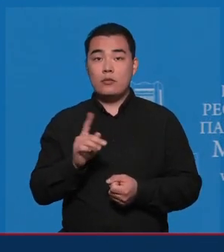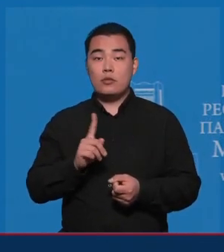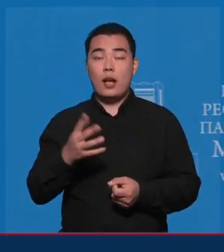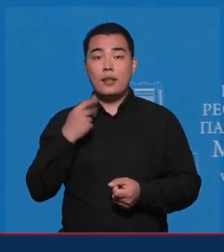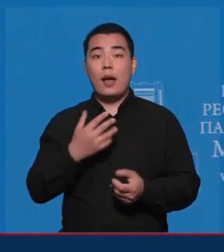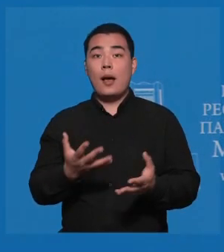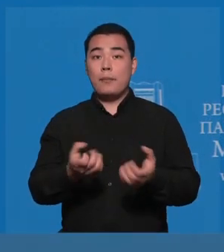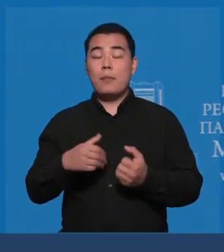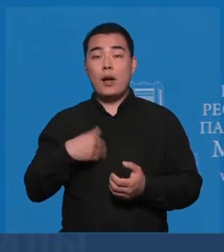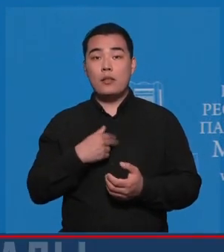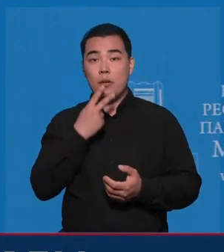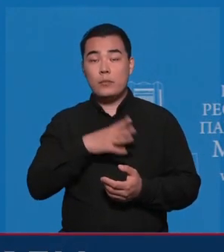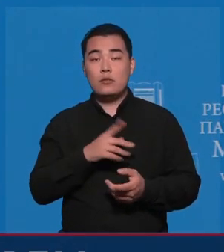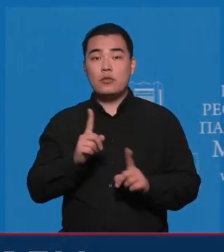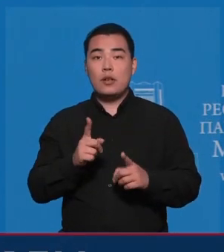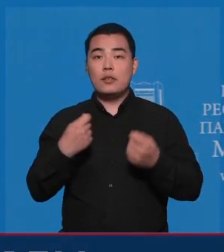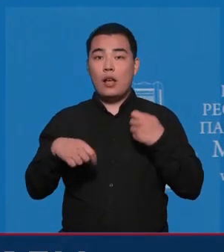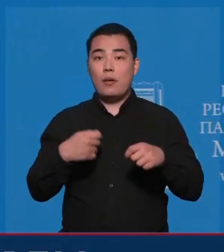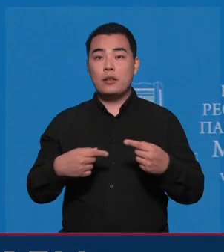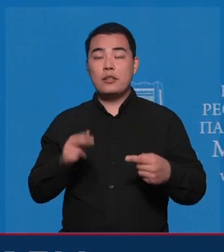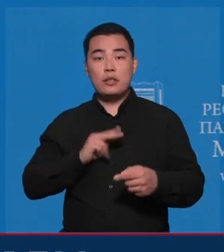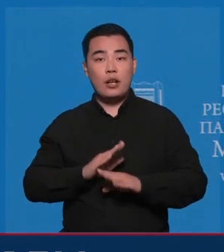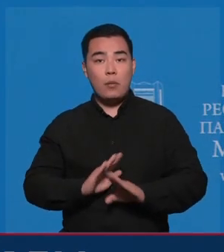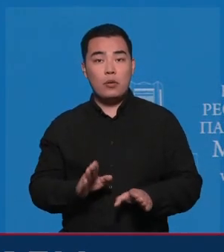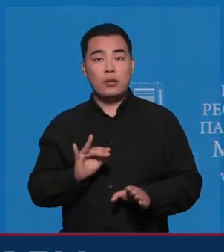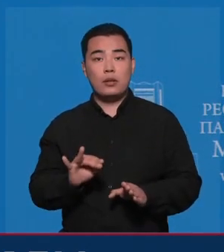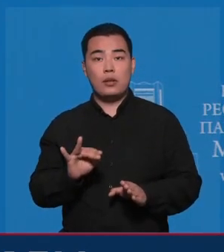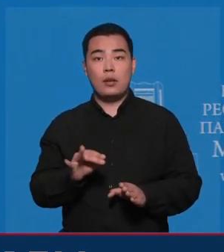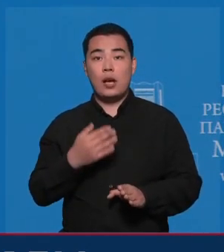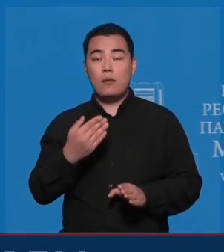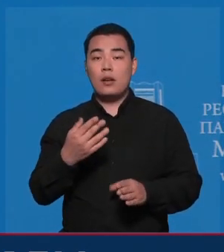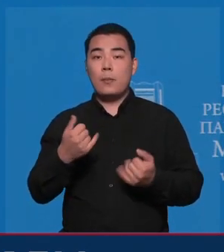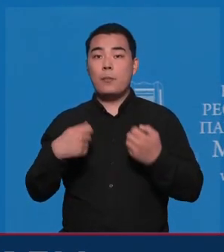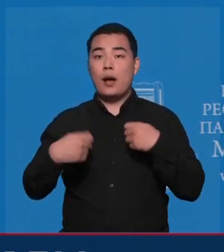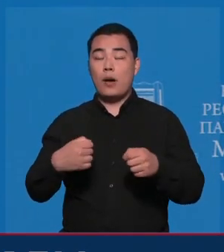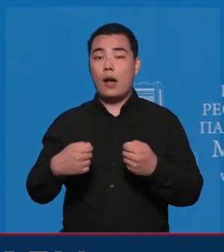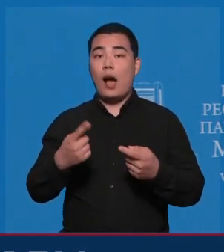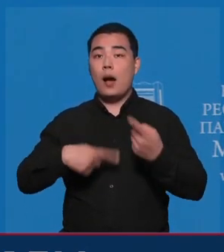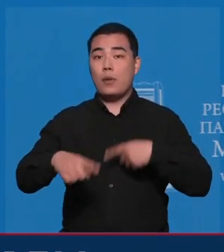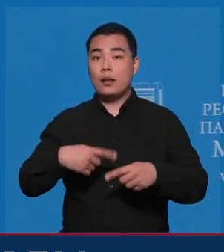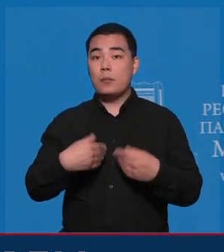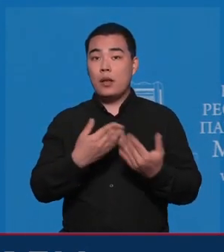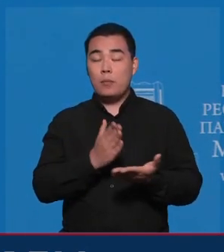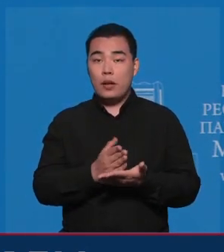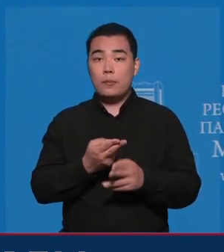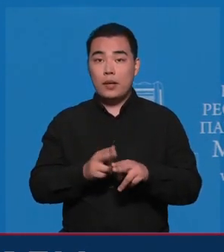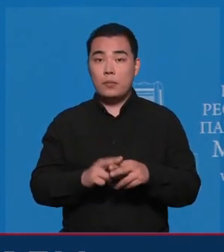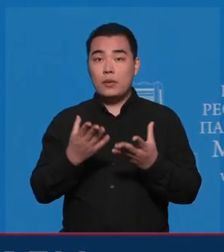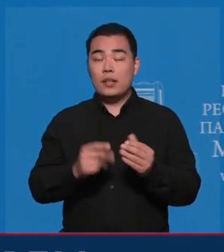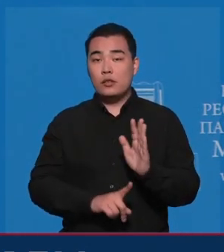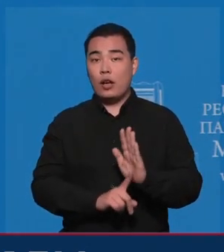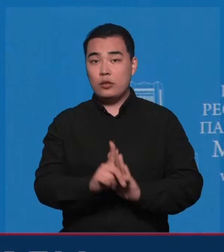пайдаланған кезде көрдіңіз, мынау зат семейді. Мына затты сіз сатушыға тапсырасыз. Осы күннен бастап